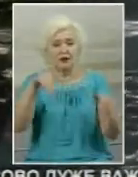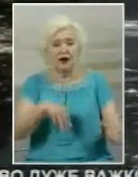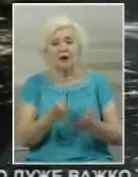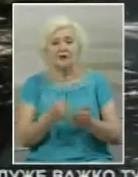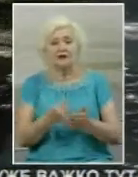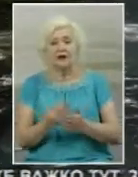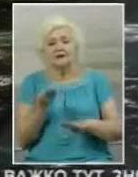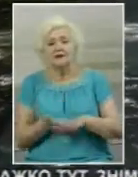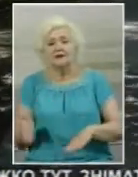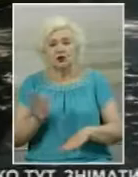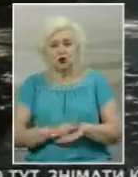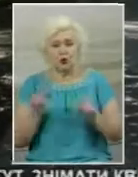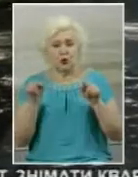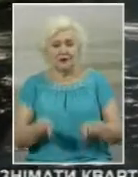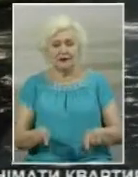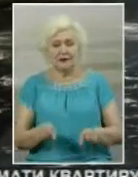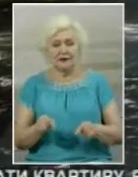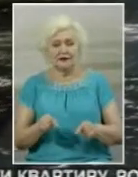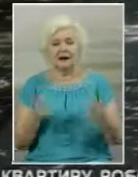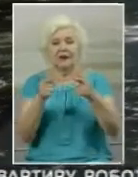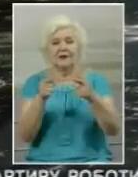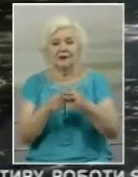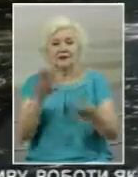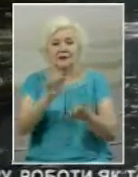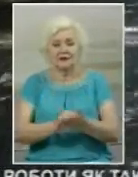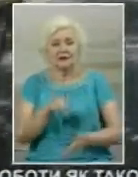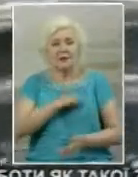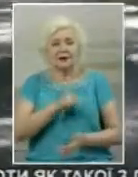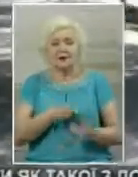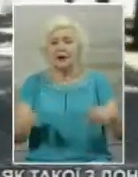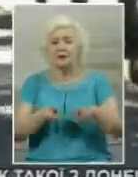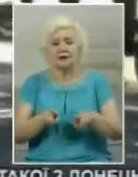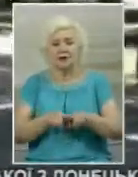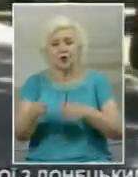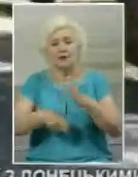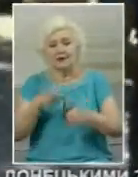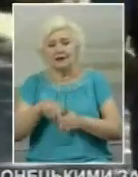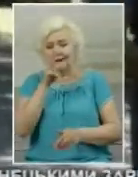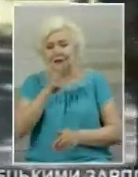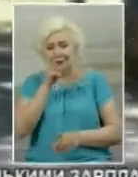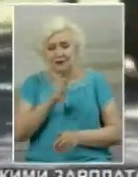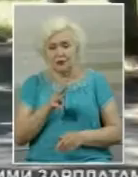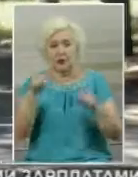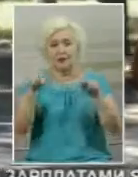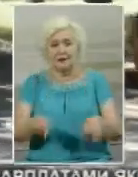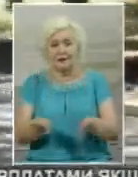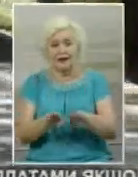очень тяжело здесь снимать квартиру. Работы как таковой, например, с донецкими зарплатами, здесь